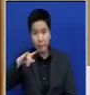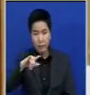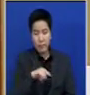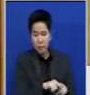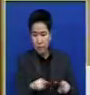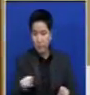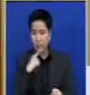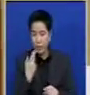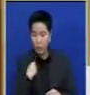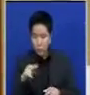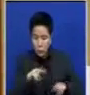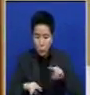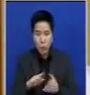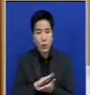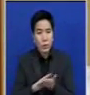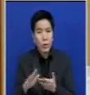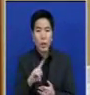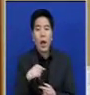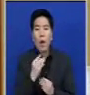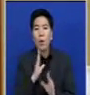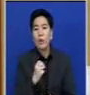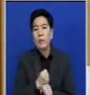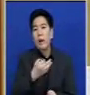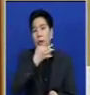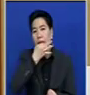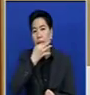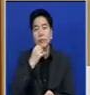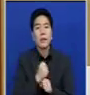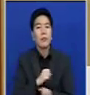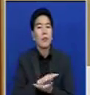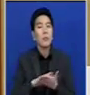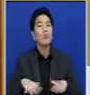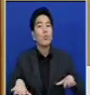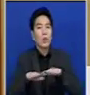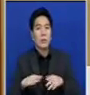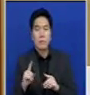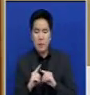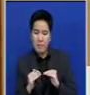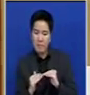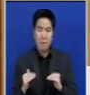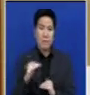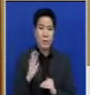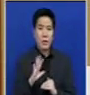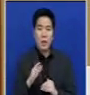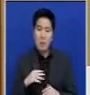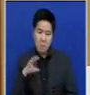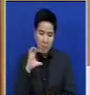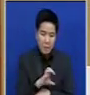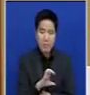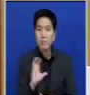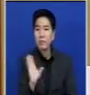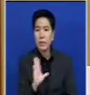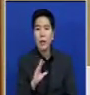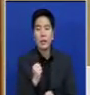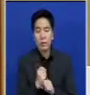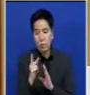เบียบสังคมจะดูแลให้ประชาชนประกอบอาชีพได้อย่างปกติไม่ถูกเอารัดเอาเปรียบถูกบังคับจากคนที่มีอิทธิพ